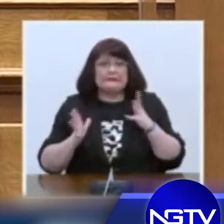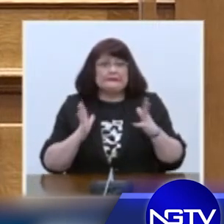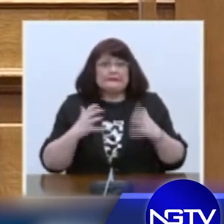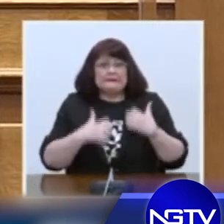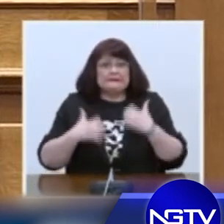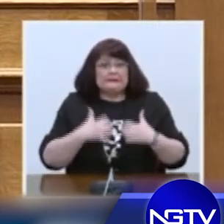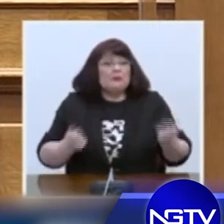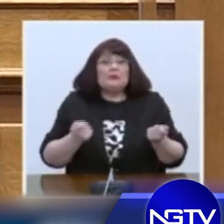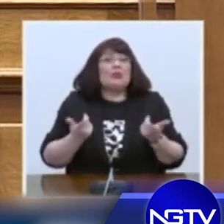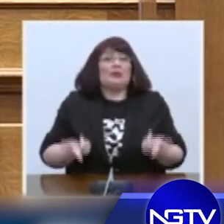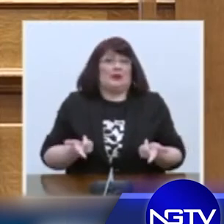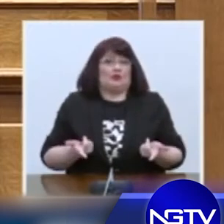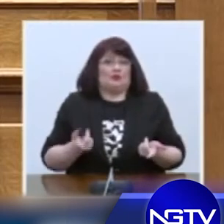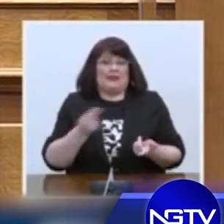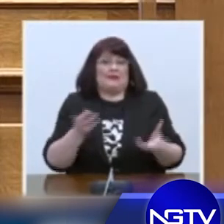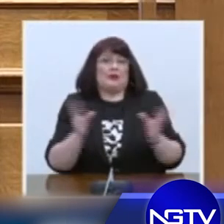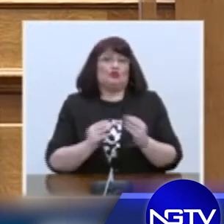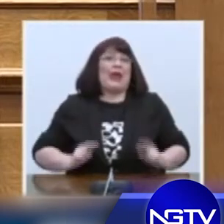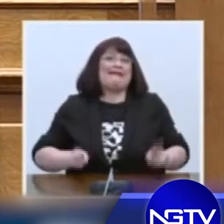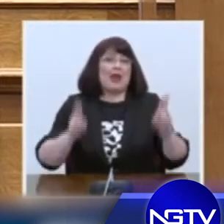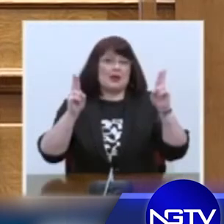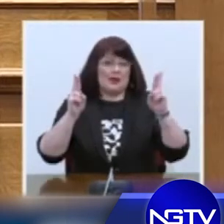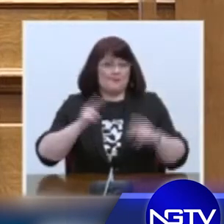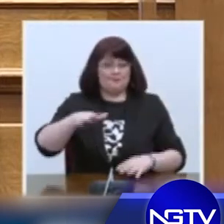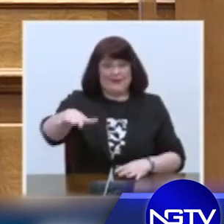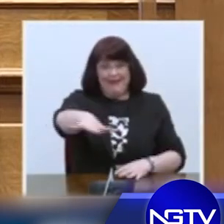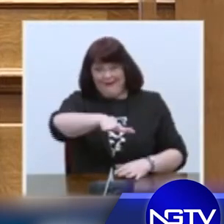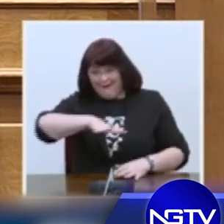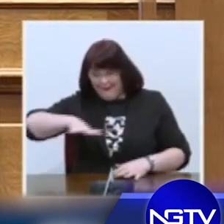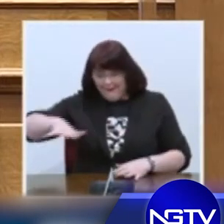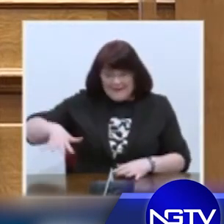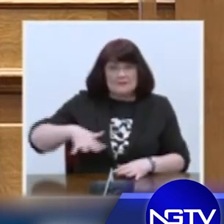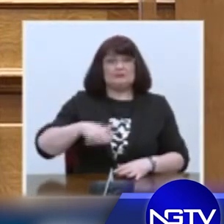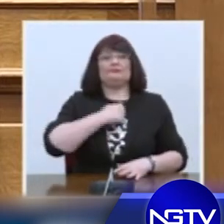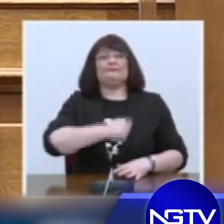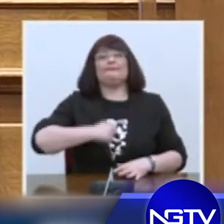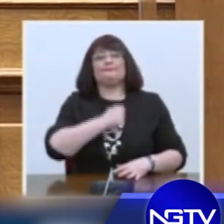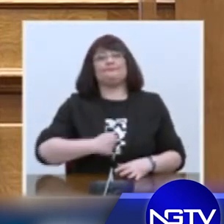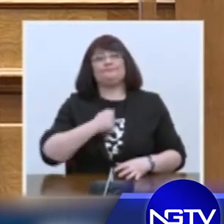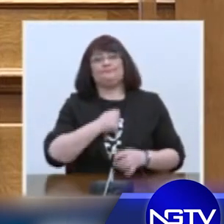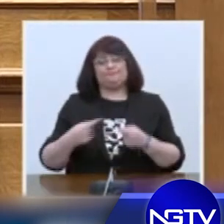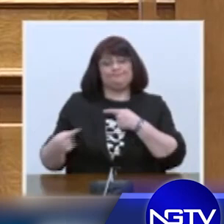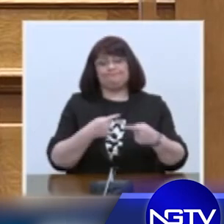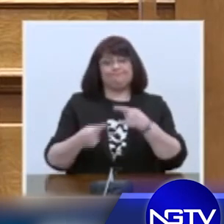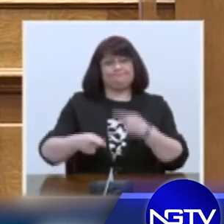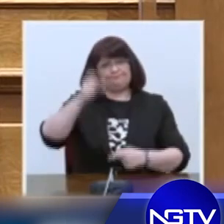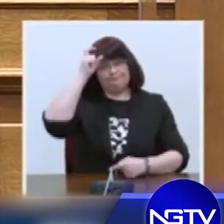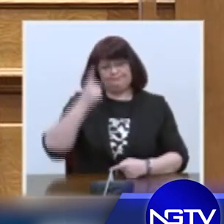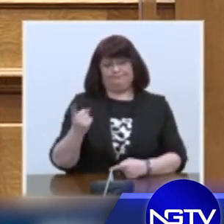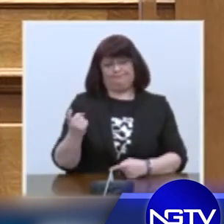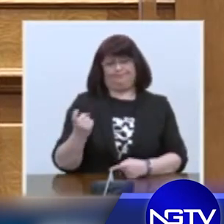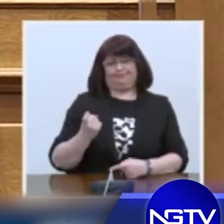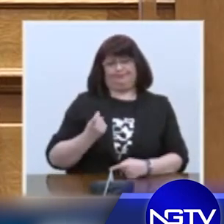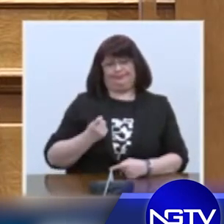η νέα συμφωνία είναι σημαντική γιατί καταγράφει ρητά την κοινή βούληση για αμοιβαία αποστασία της κυριαρχίας και εδαφικής ακεραιότητας εναντί